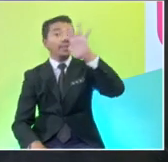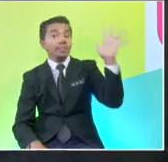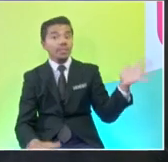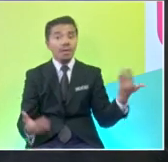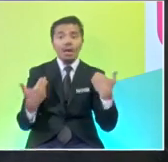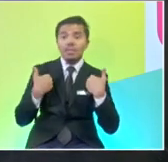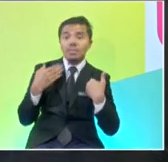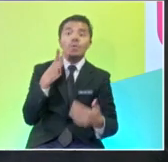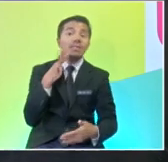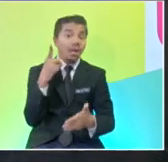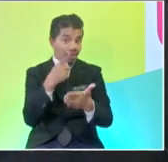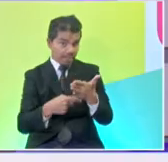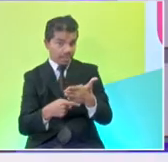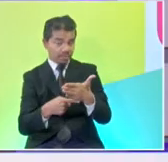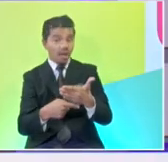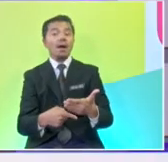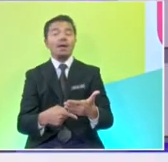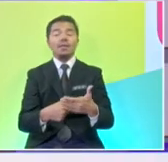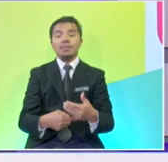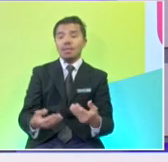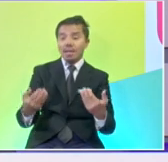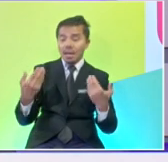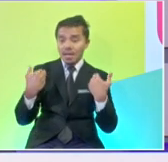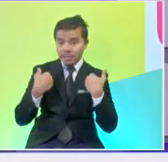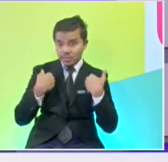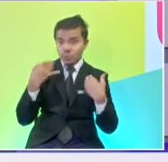yang ada pada Pelangi Kriss